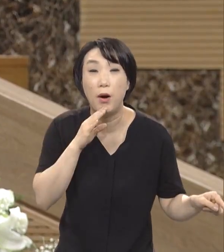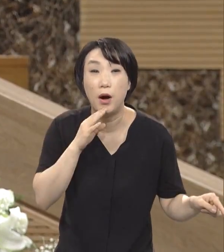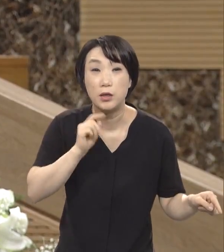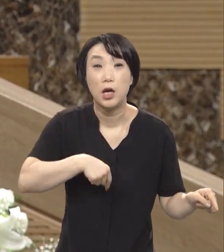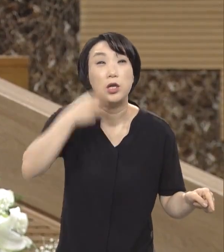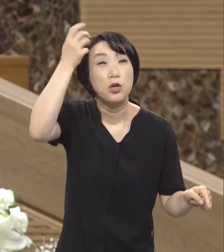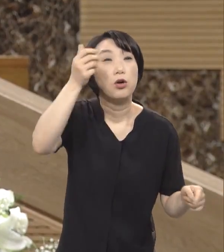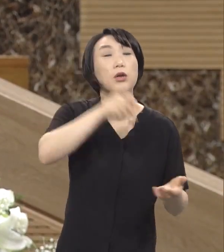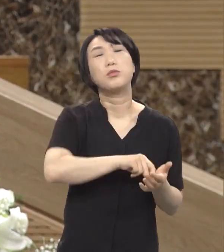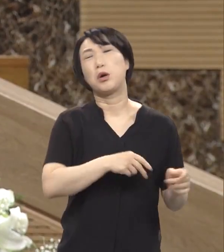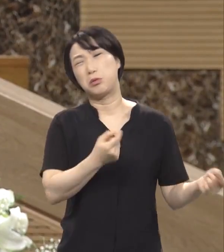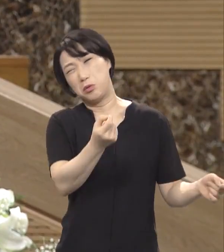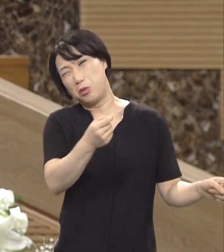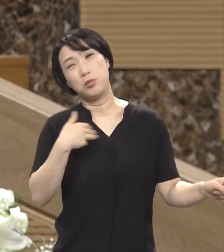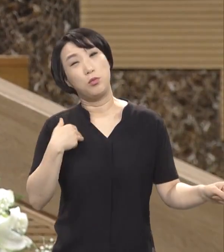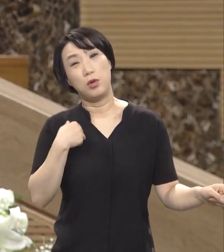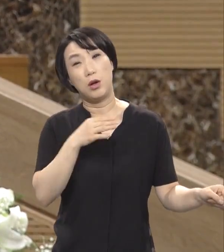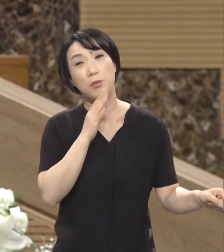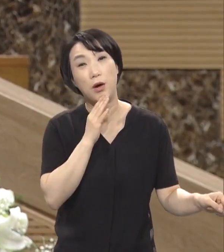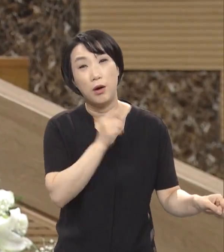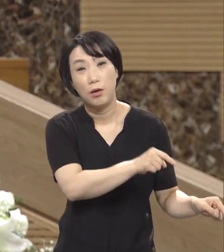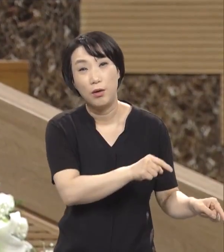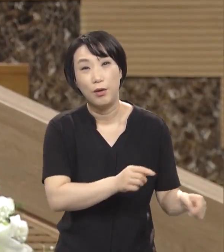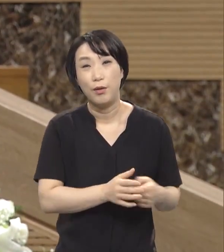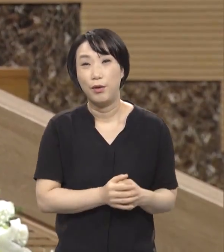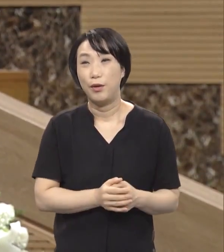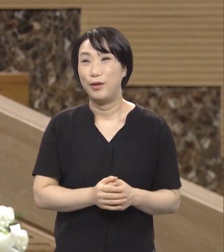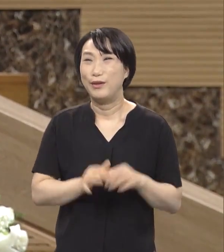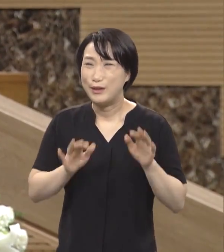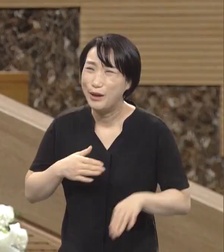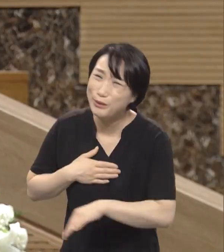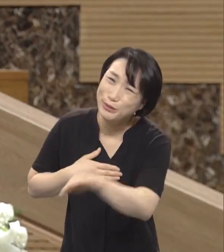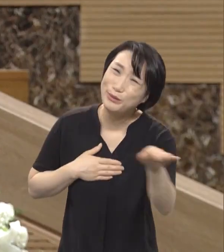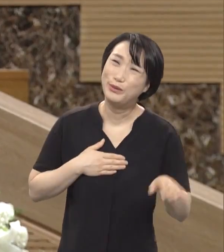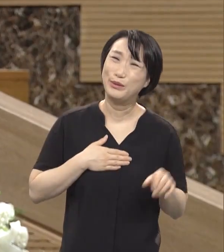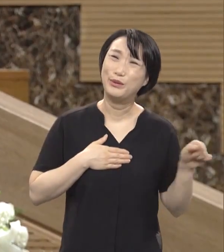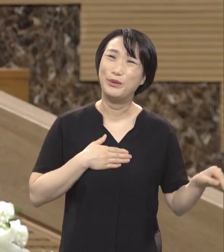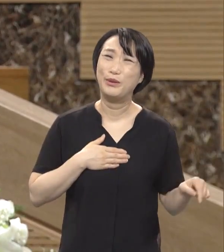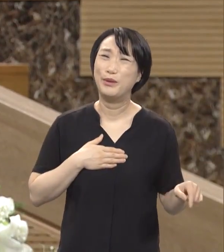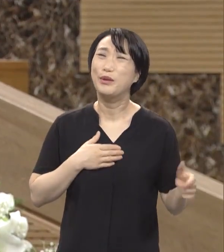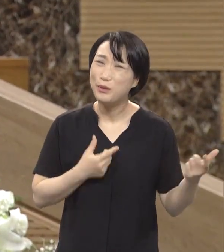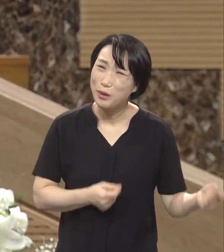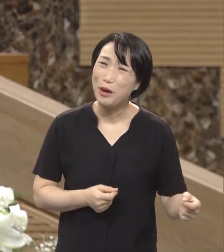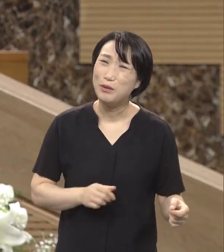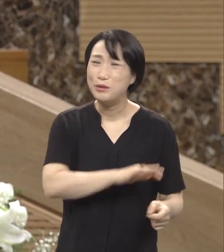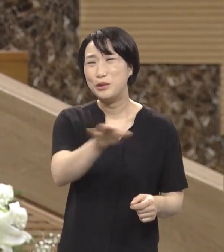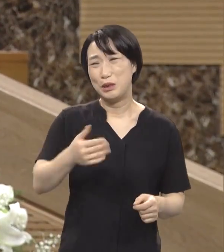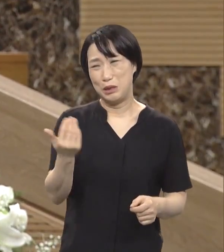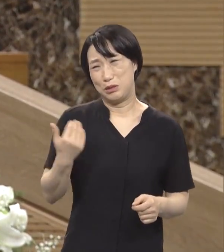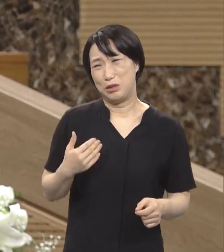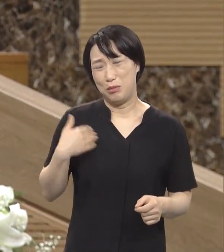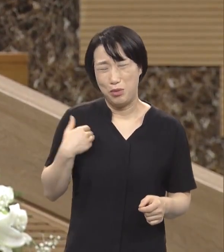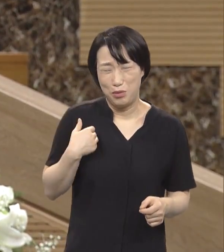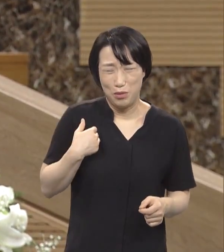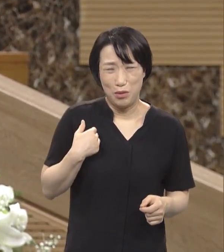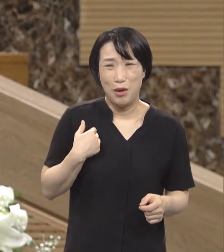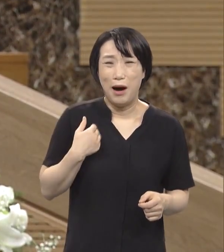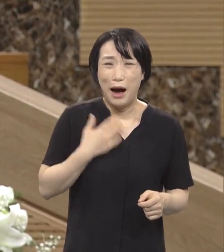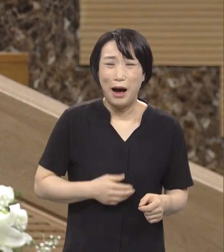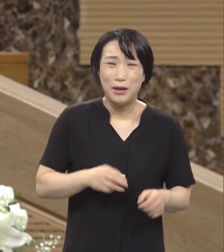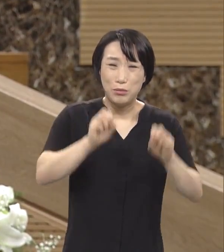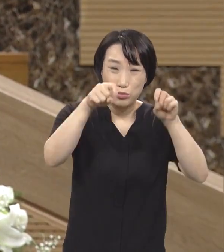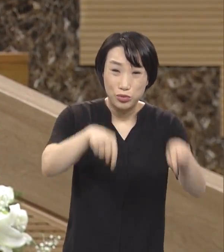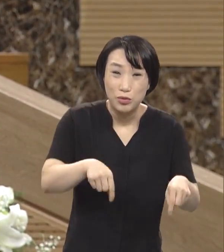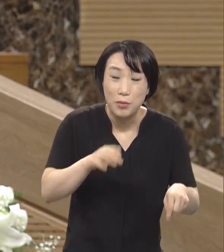영적인 사정도 전혀 몰랐다는 거예요. 우리도 정말로 아무것도 몰랐으나 주가 나를 불러서 내